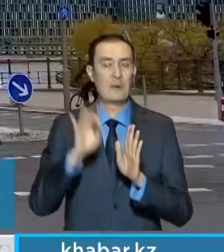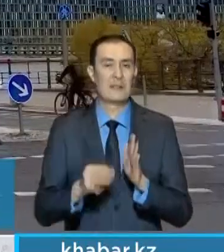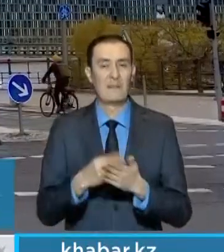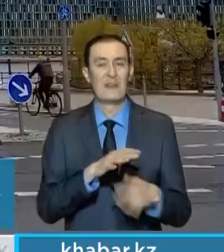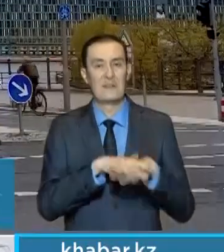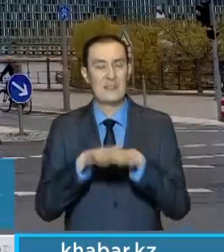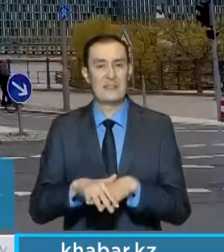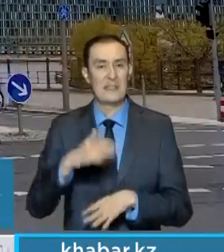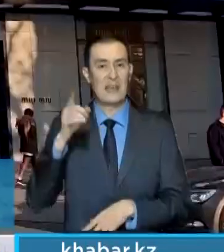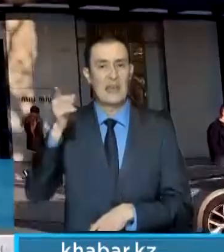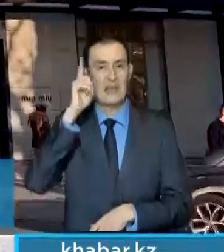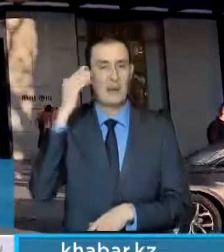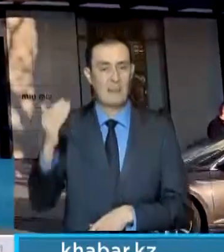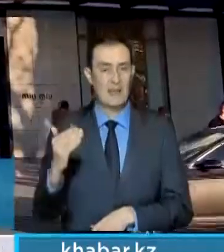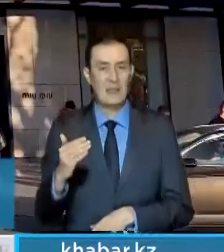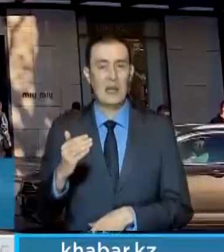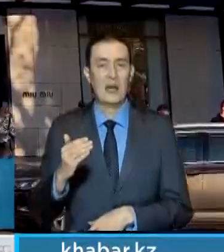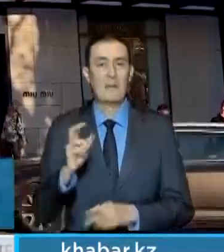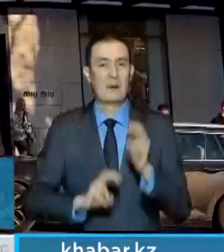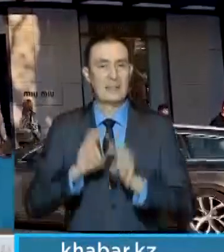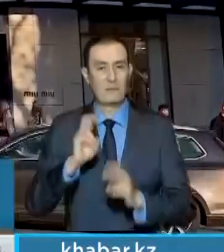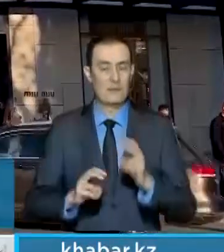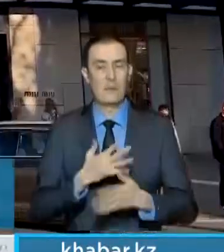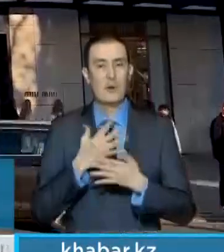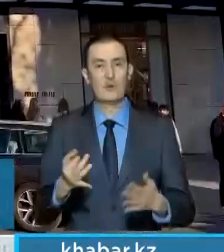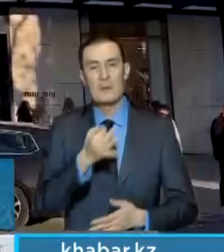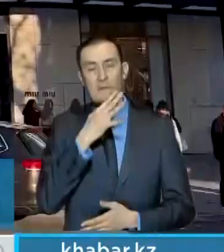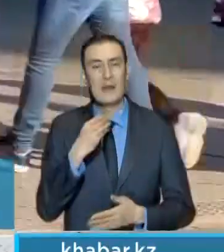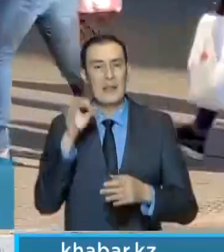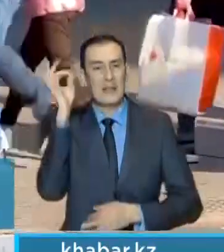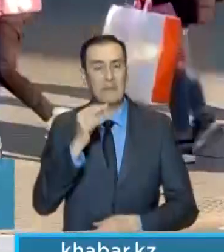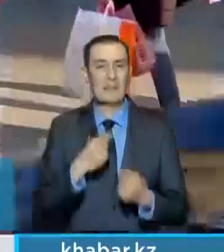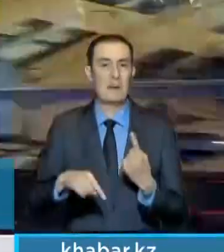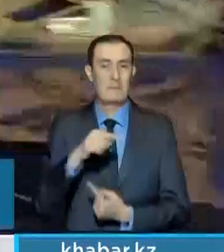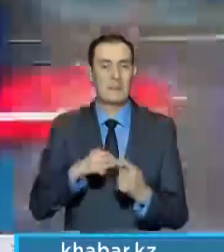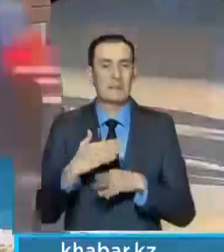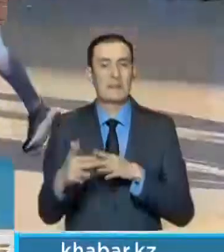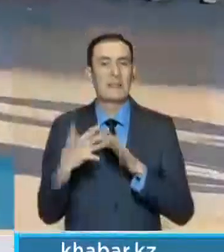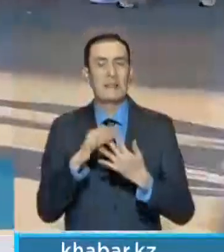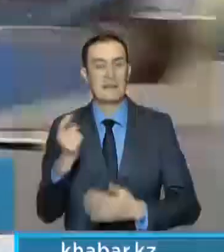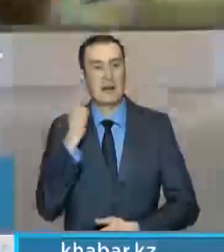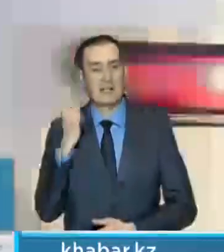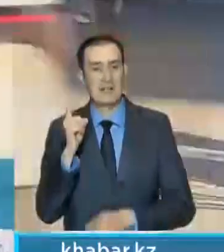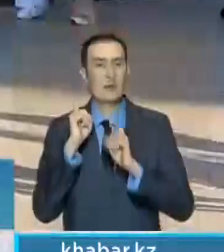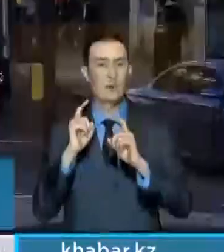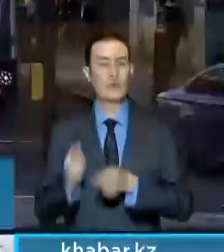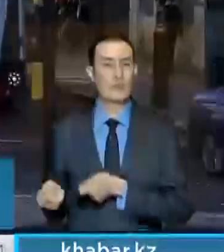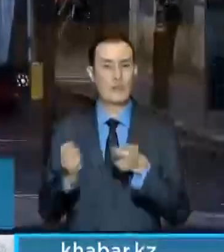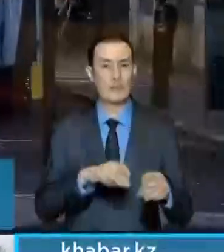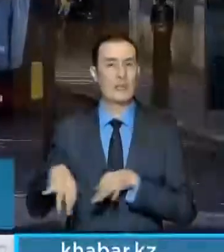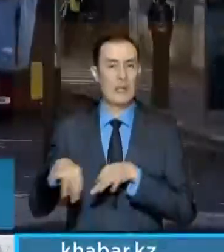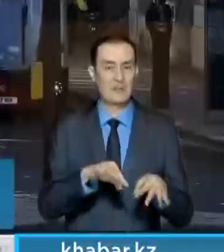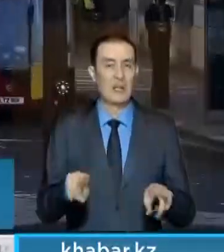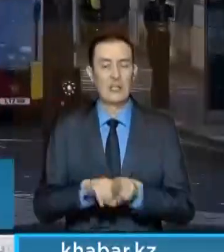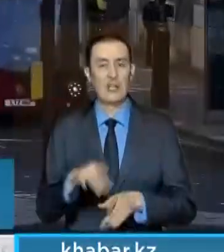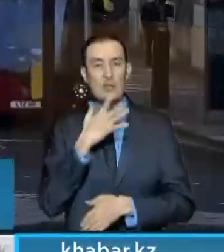инвестиций из ФРГ приходится на несырьевой сектор большой интерес для немецкого бизнеса представляют сферы сельского хозяйства логистика и транспорт также